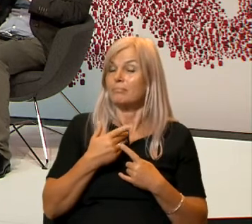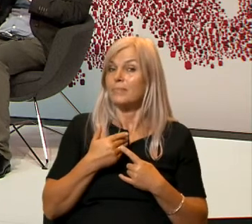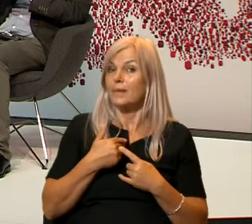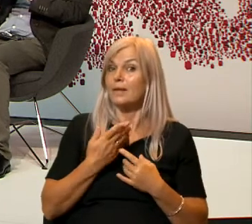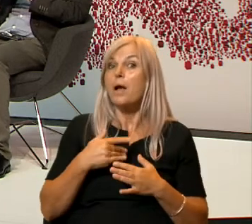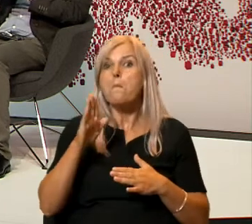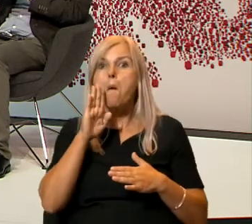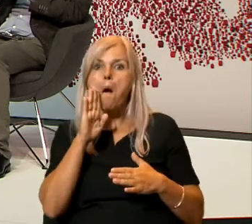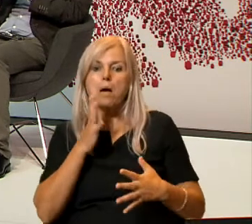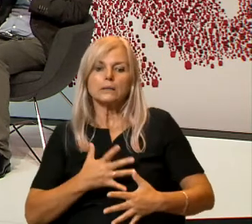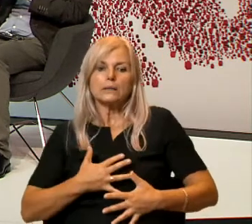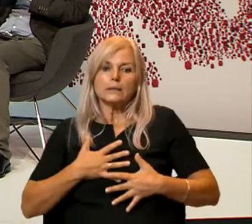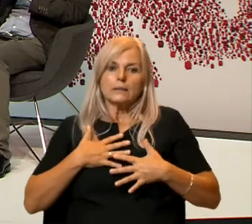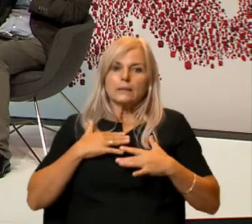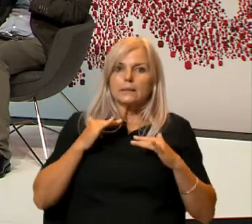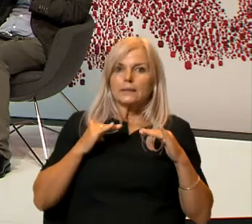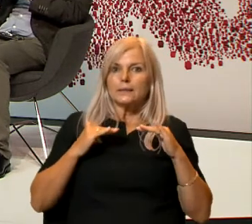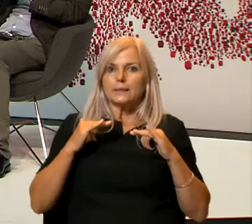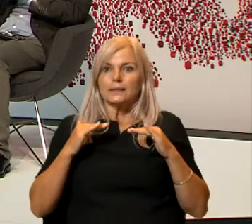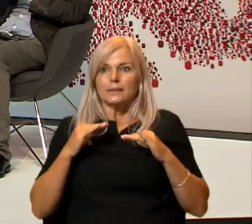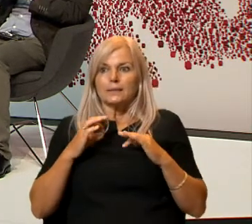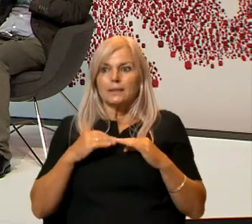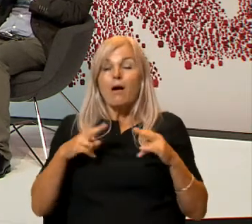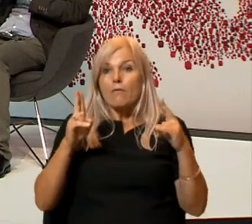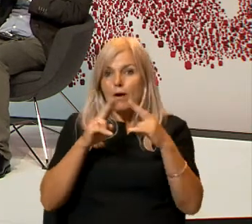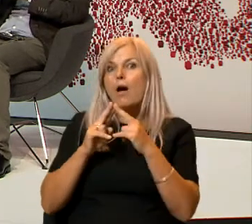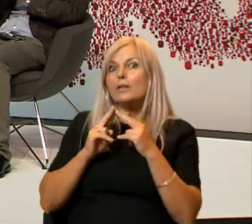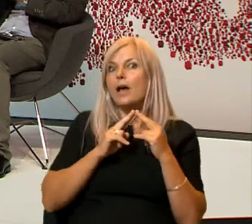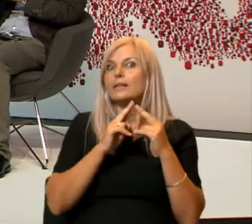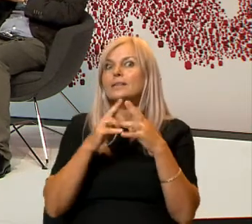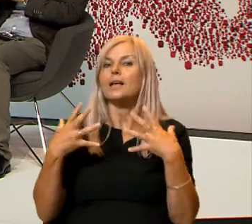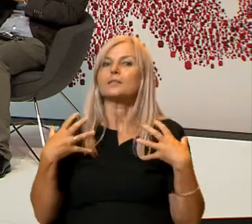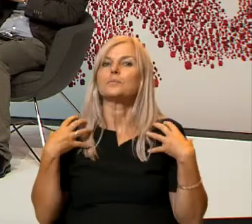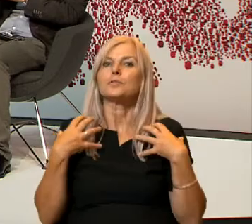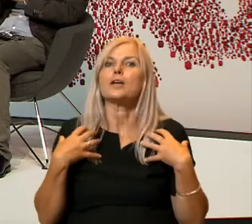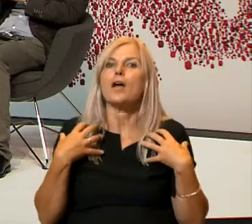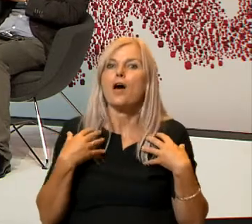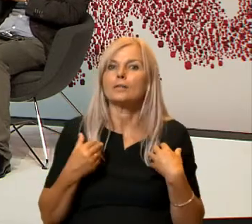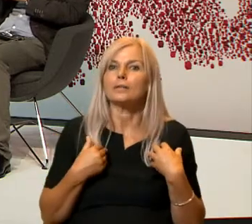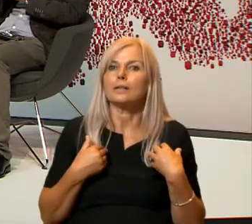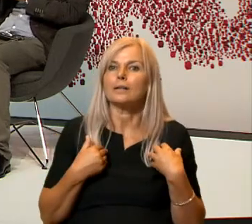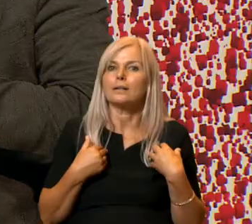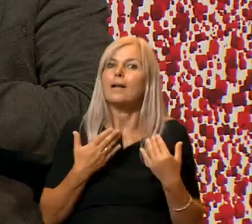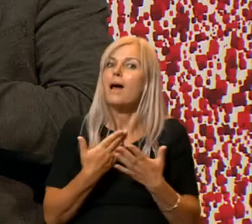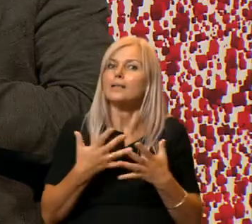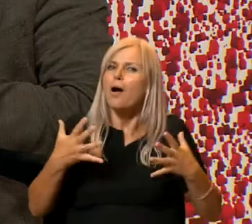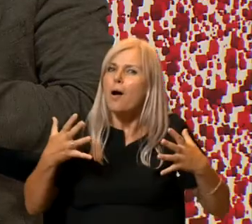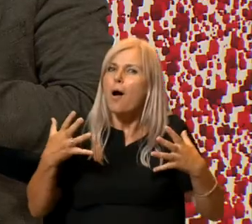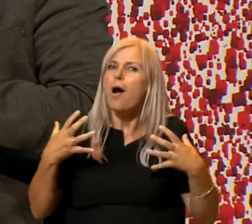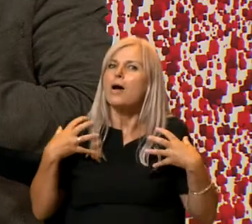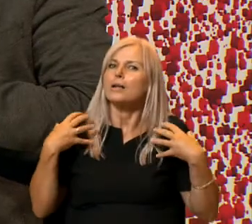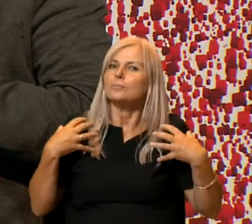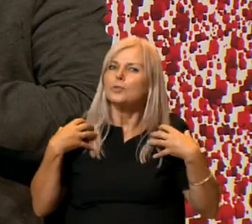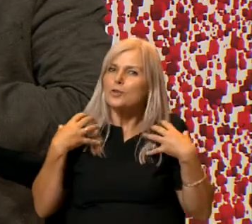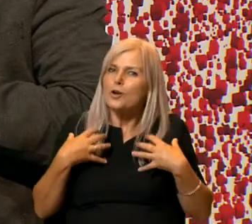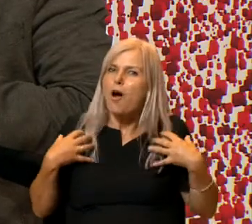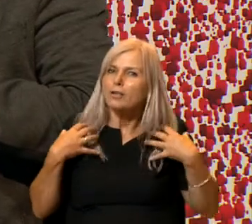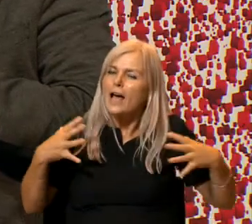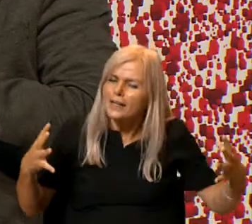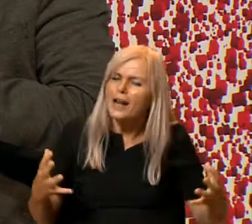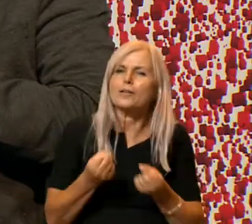podobne uczucia ludzie mają w kontakcie z przyrodą. Ratujmy przyrodę, zróbmy coś dla